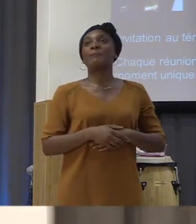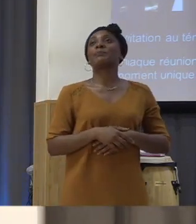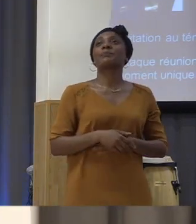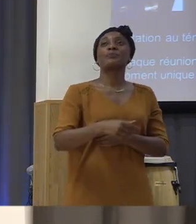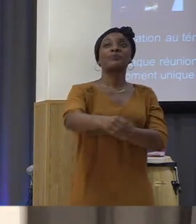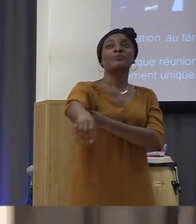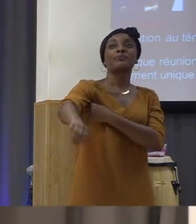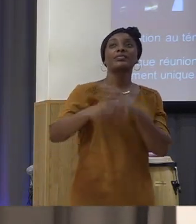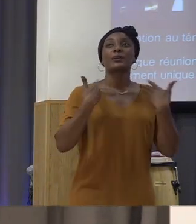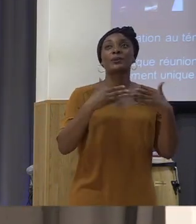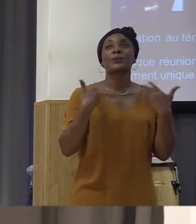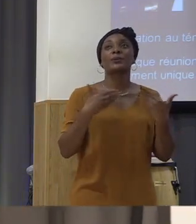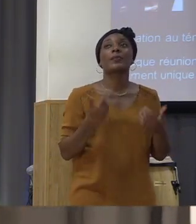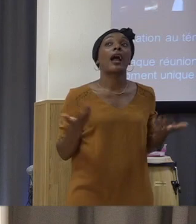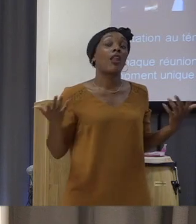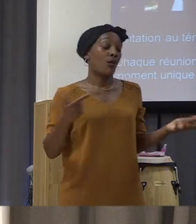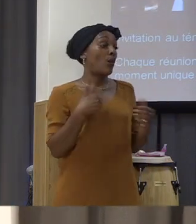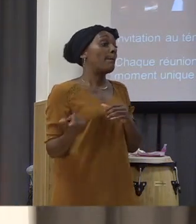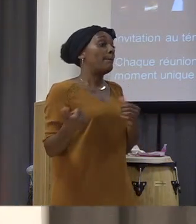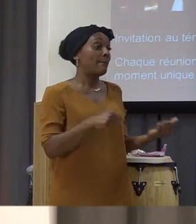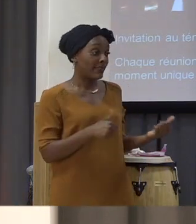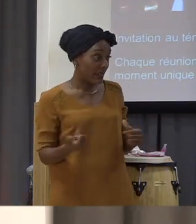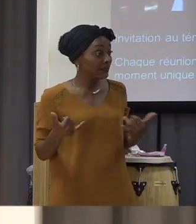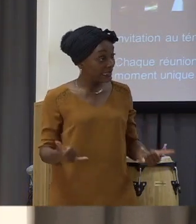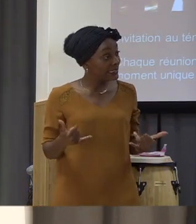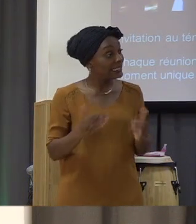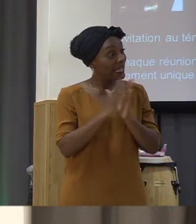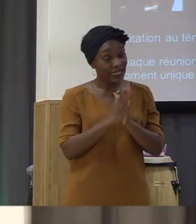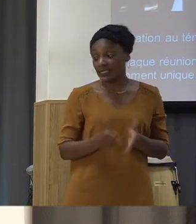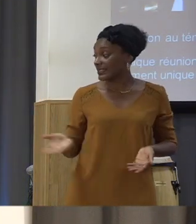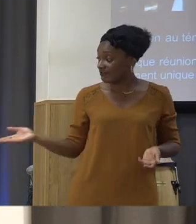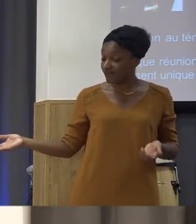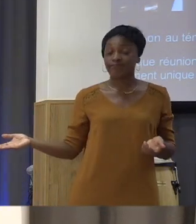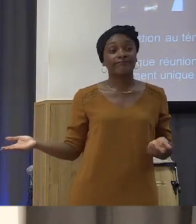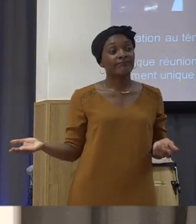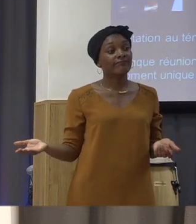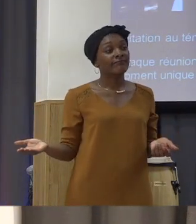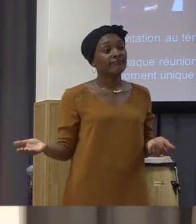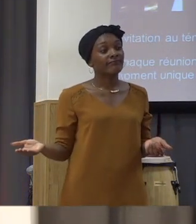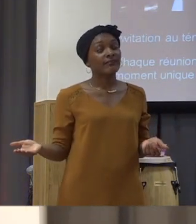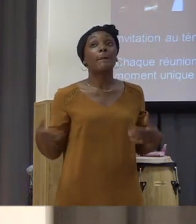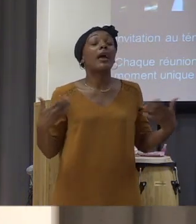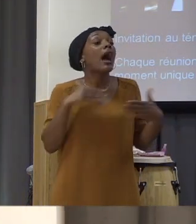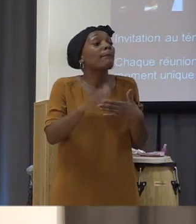Alors, voilà, je me suis baptisé dans cette église, mais qu'est-ce que j'allais faire?